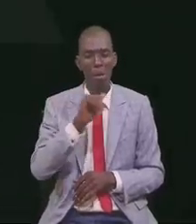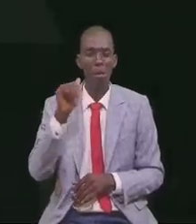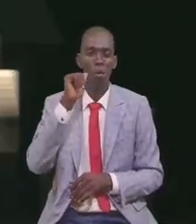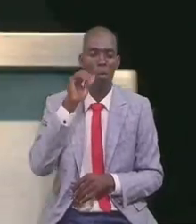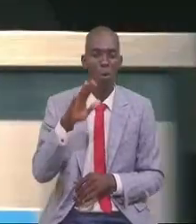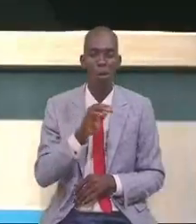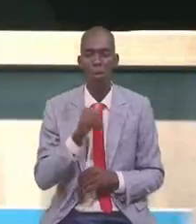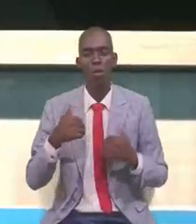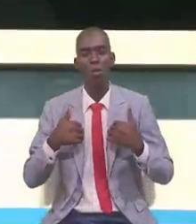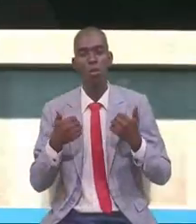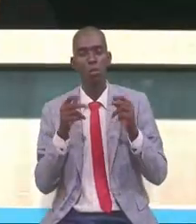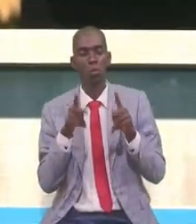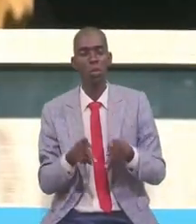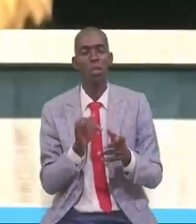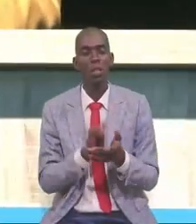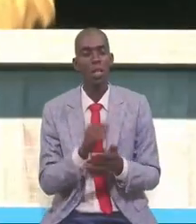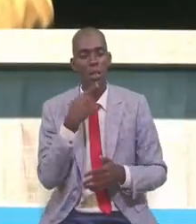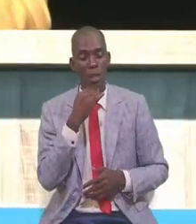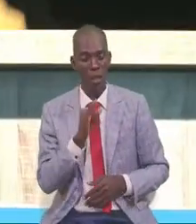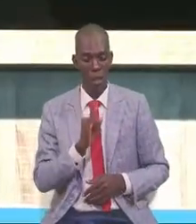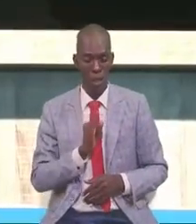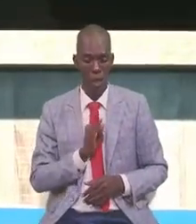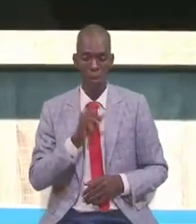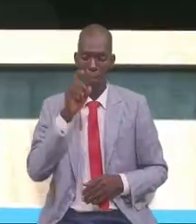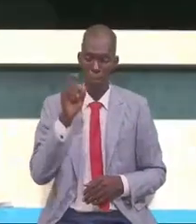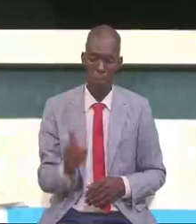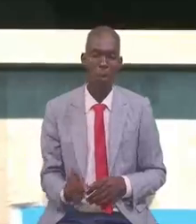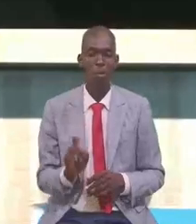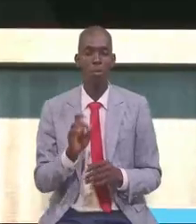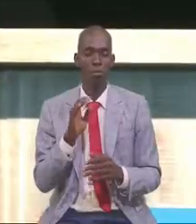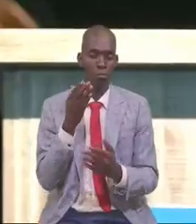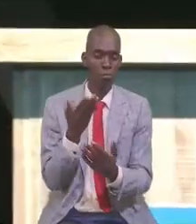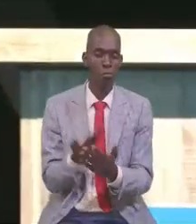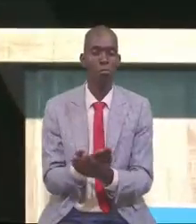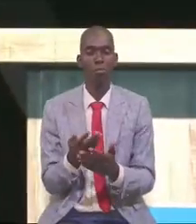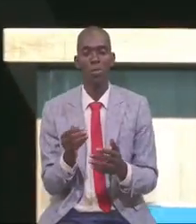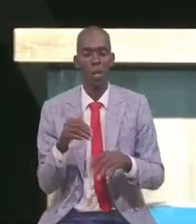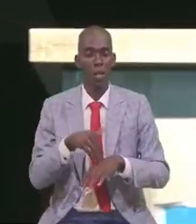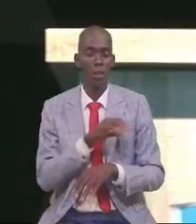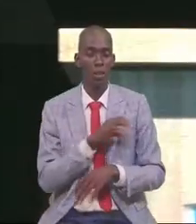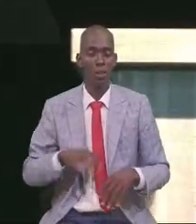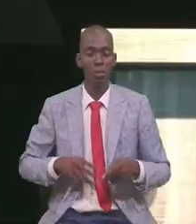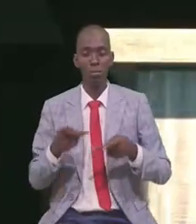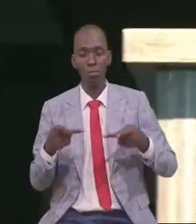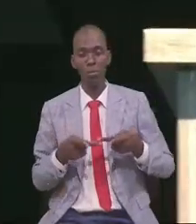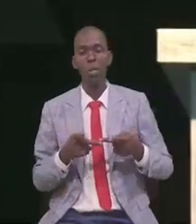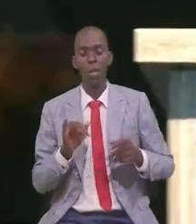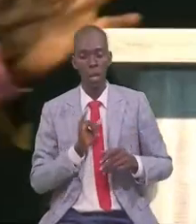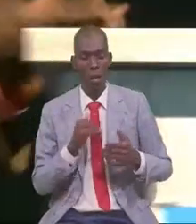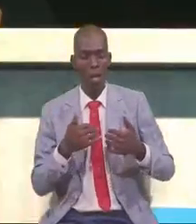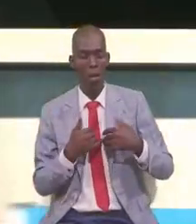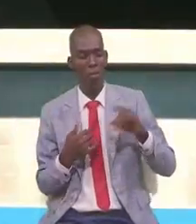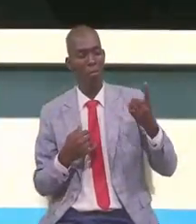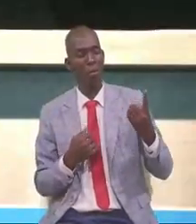homme qui dit, je dois atteindre Christ. Et j'ai ce désir, j'ai